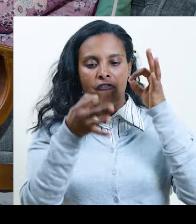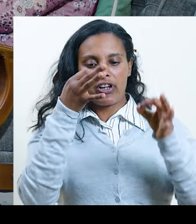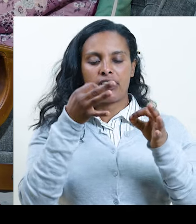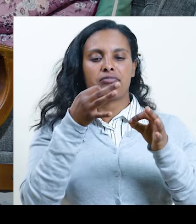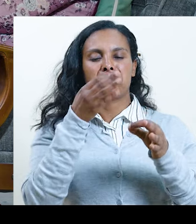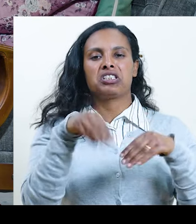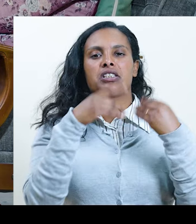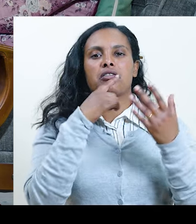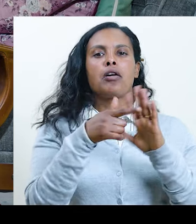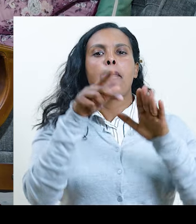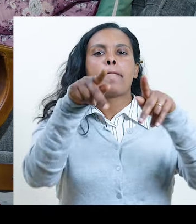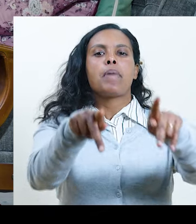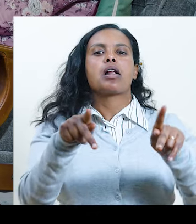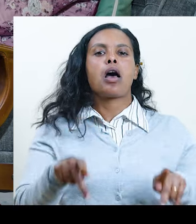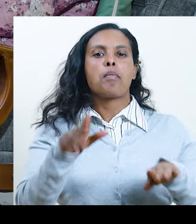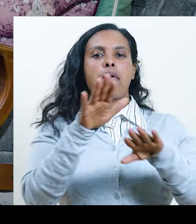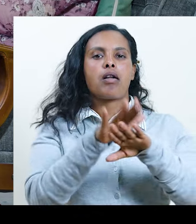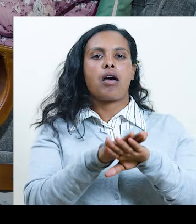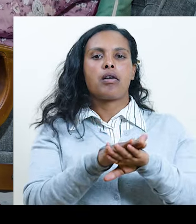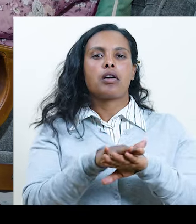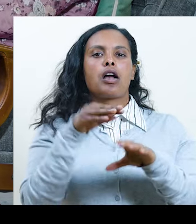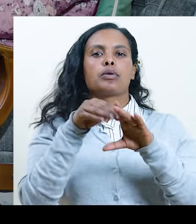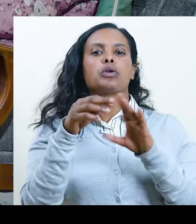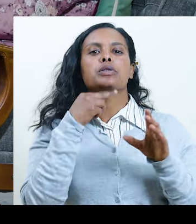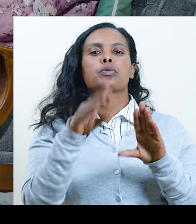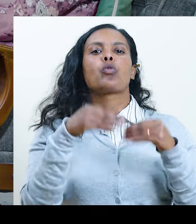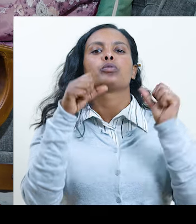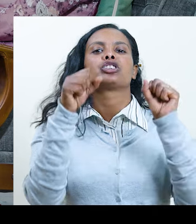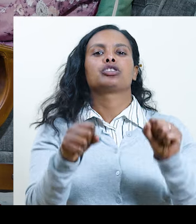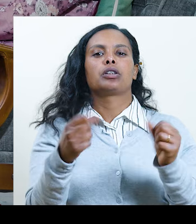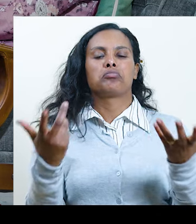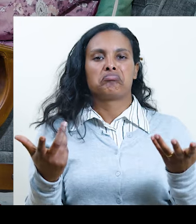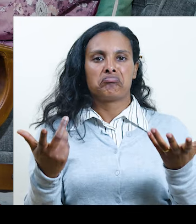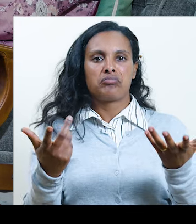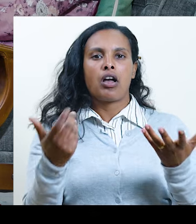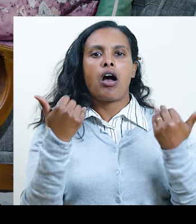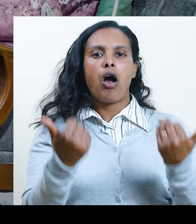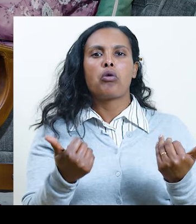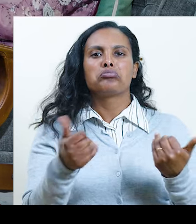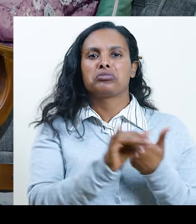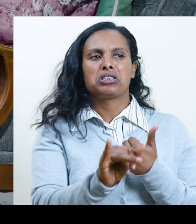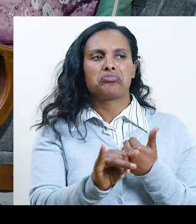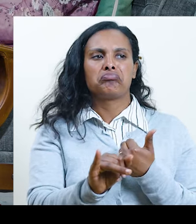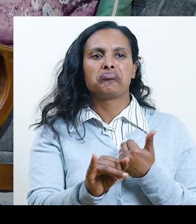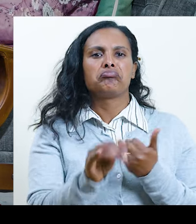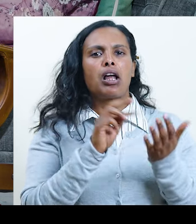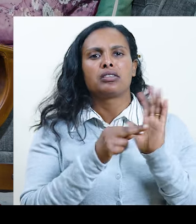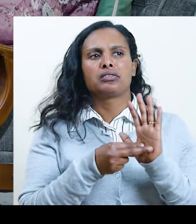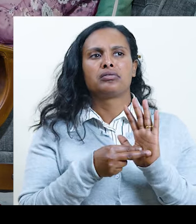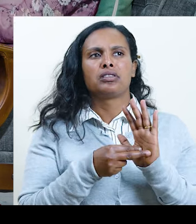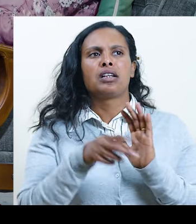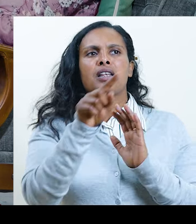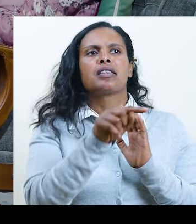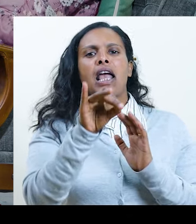ፍርድ እንዲፈረድ ፓርላማ ላይ ገብተው ድምጽ መሆን እንድንችል አሁን እንደዚህ